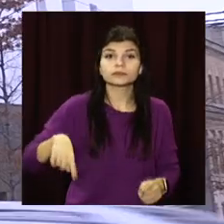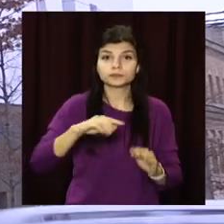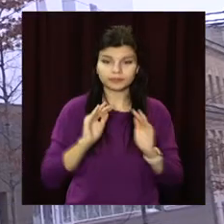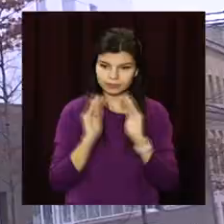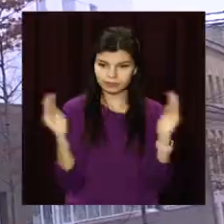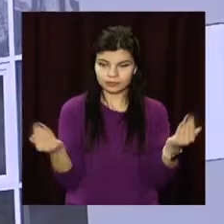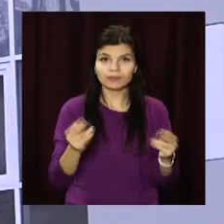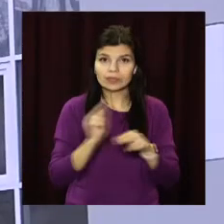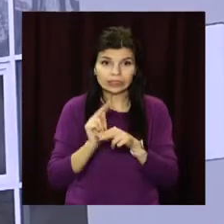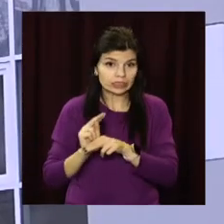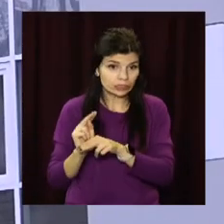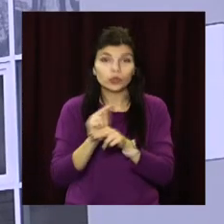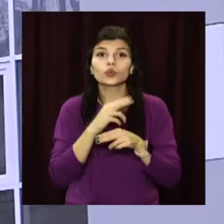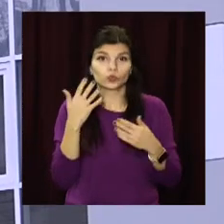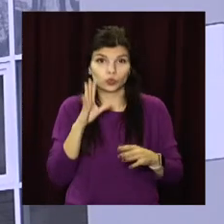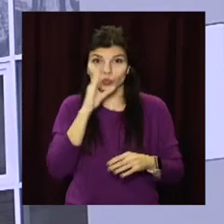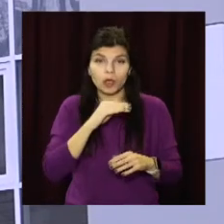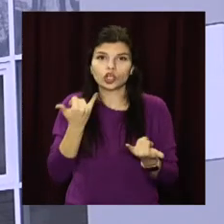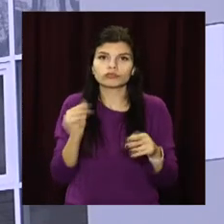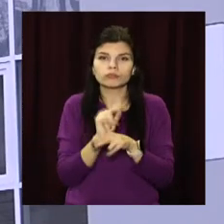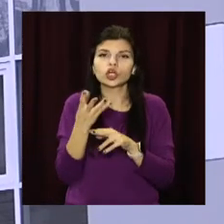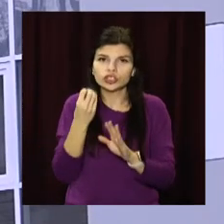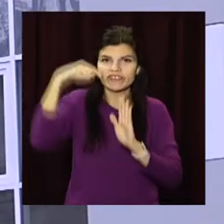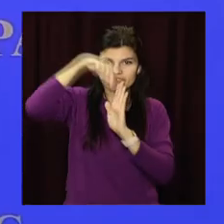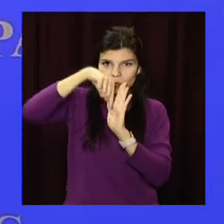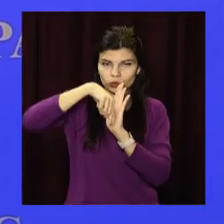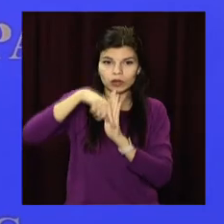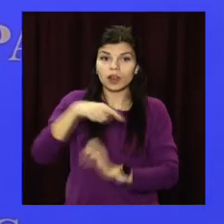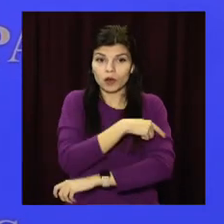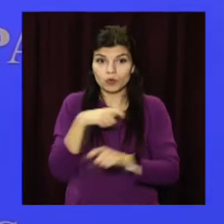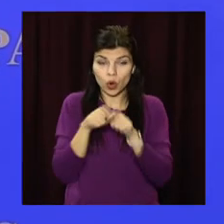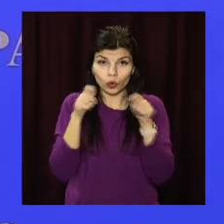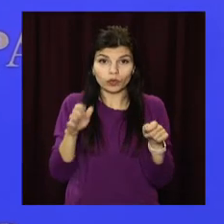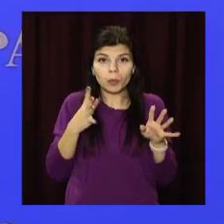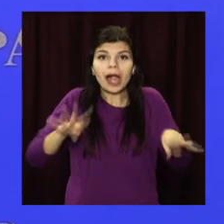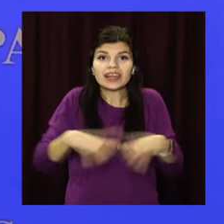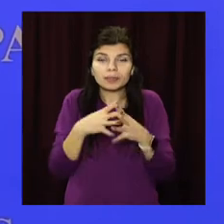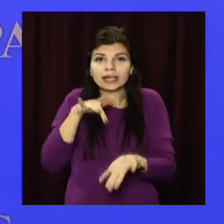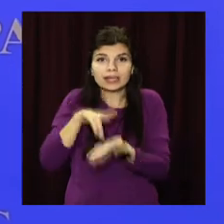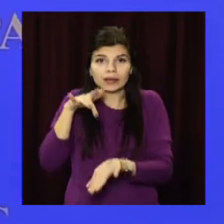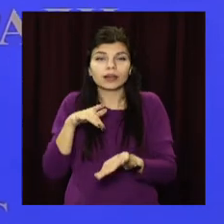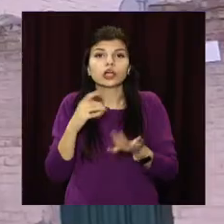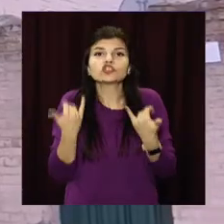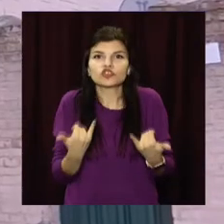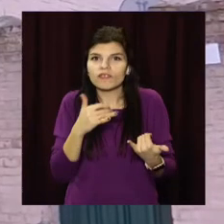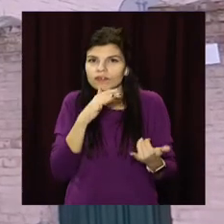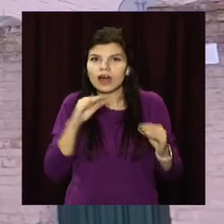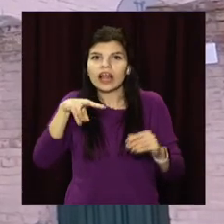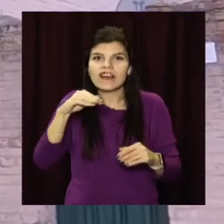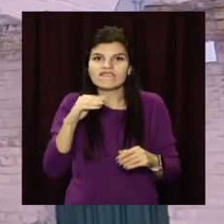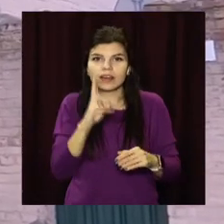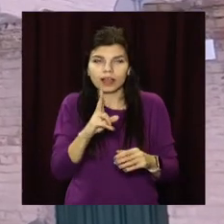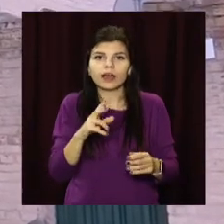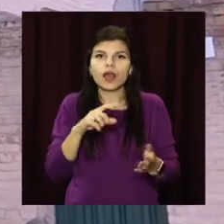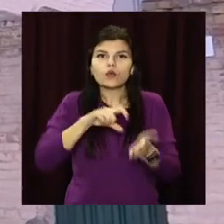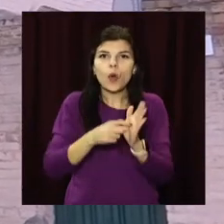майже готовий, а всі основні роботи проходять всередині. Після ремонту в медзакладі відкриють простори реабілітаційне відділення з сучасними залами